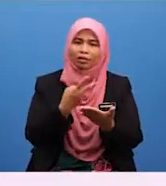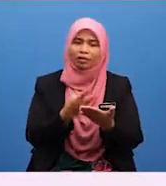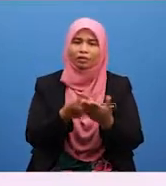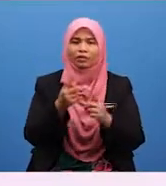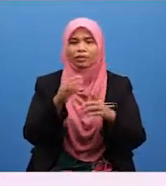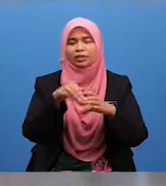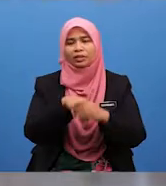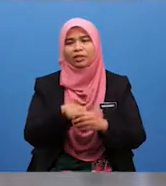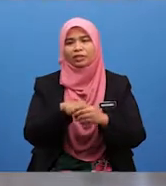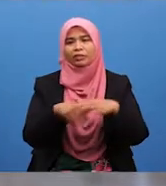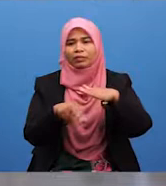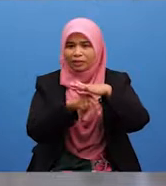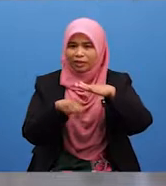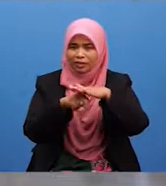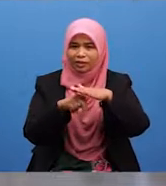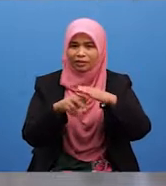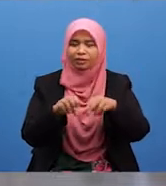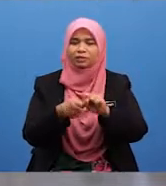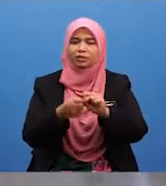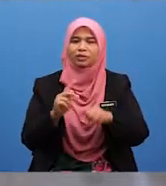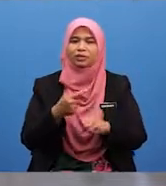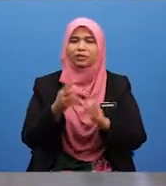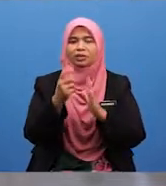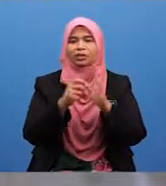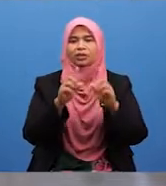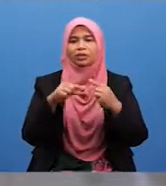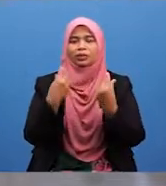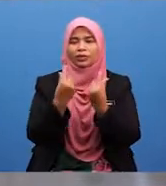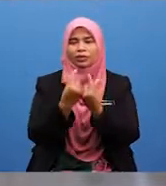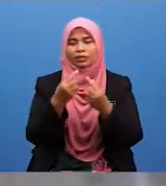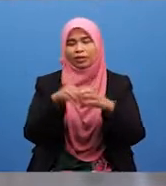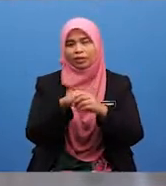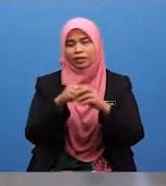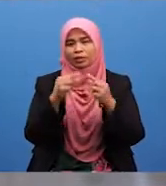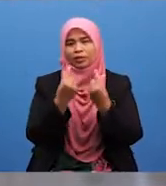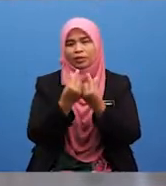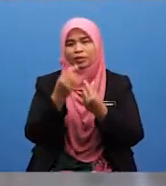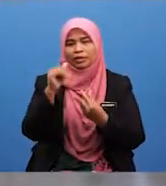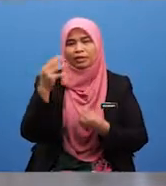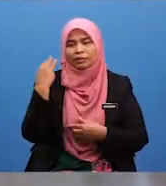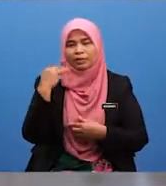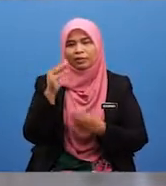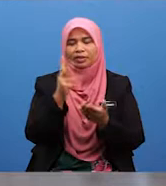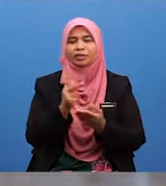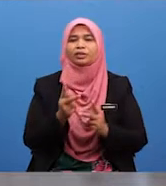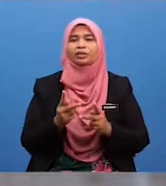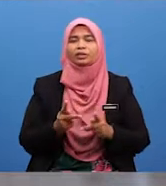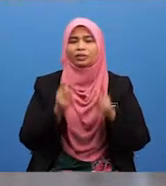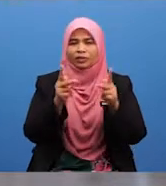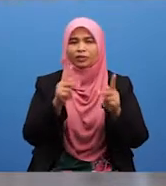neraka. Semoga kita tergolong dalam golongan mereka yang Allah kurniakan